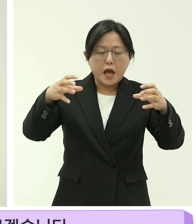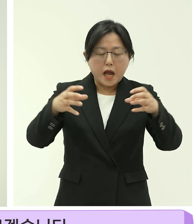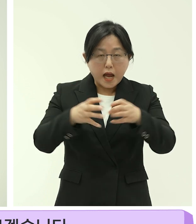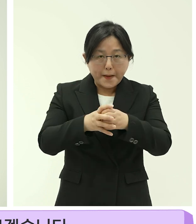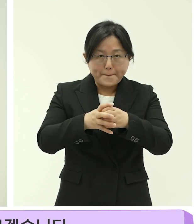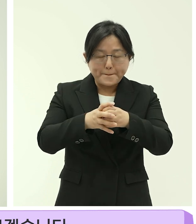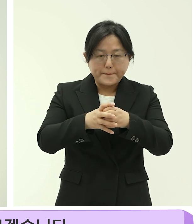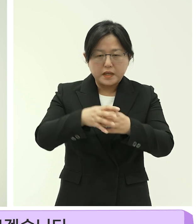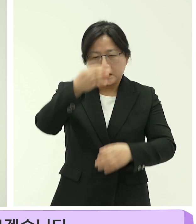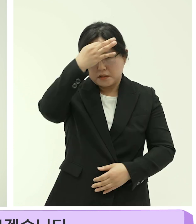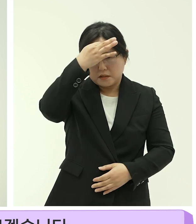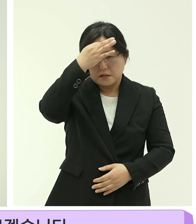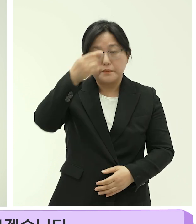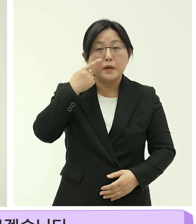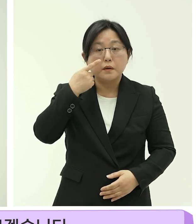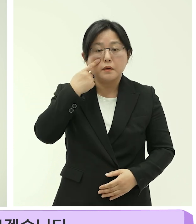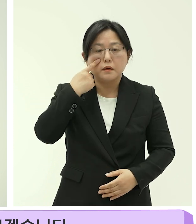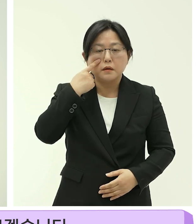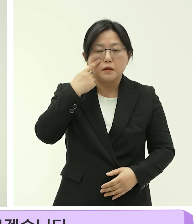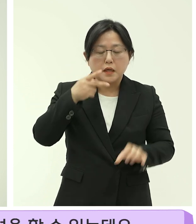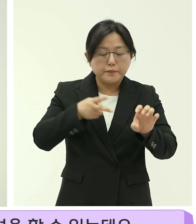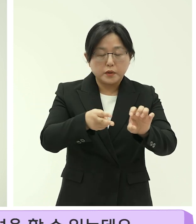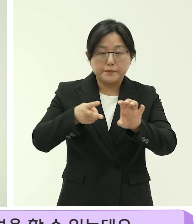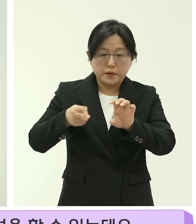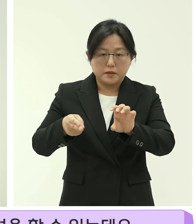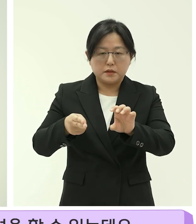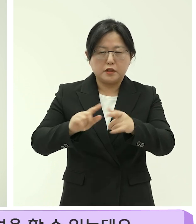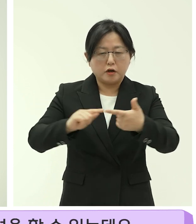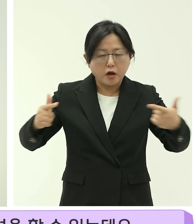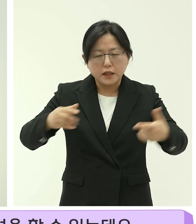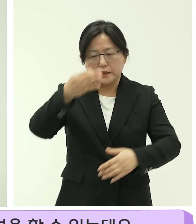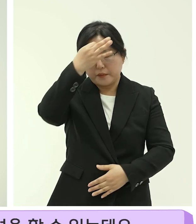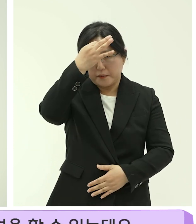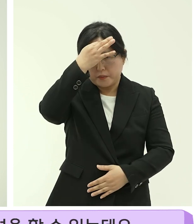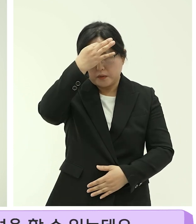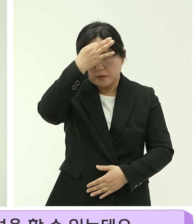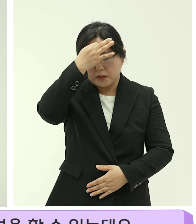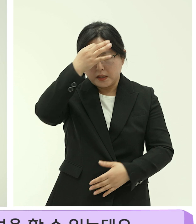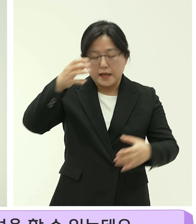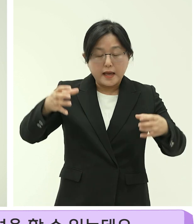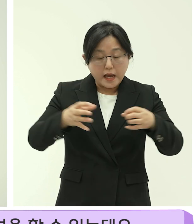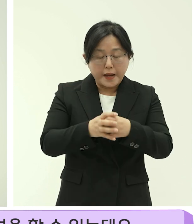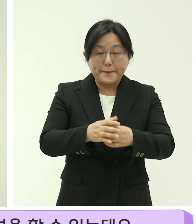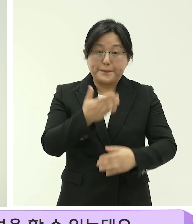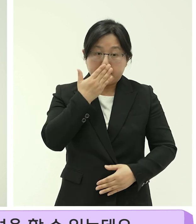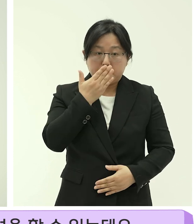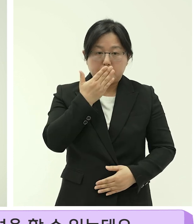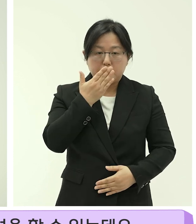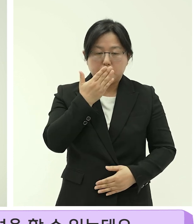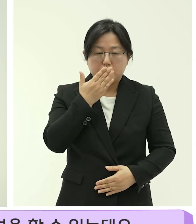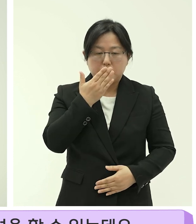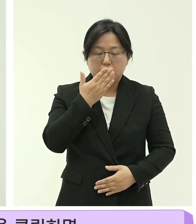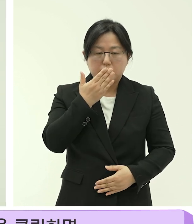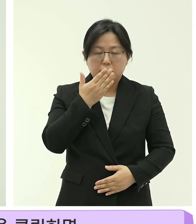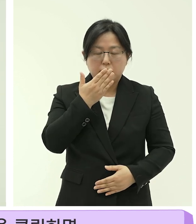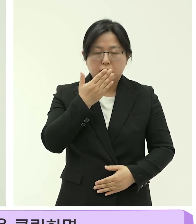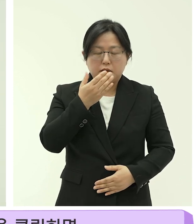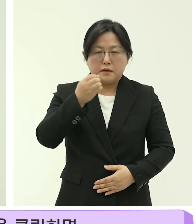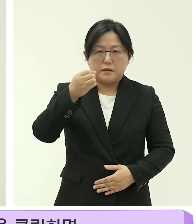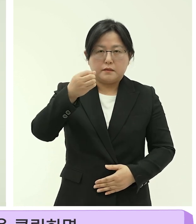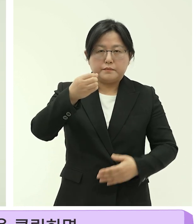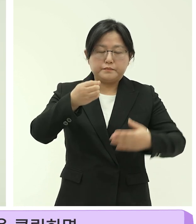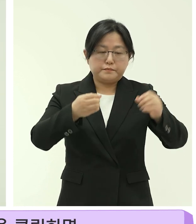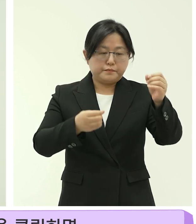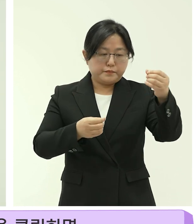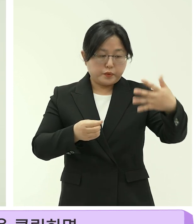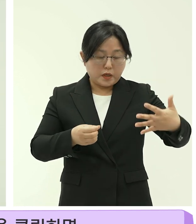다음으로 합성 효과에 대해서 알아보겠습니다. 프리미어 프로에서는 여러 가지 방법으로 합성을 할 수 있는데요. 프로젝트